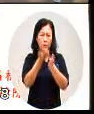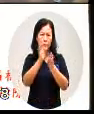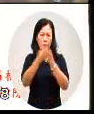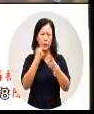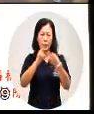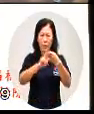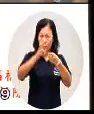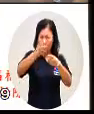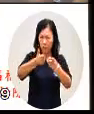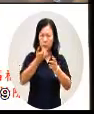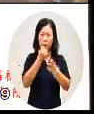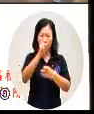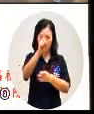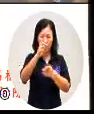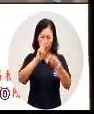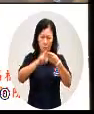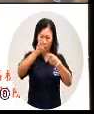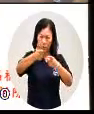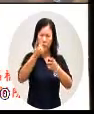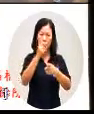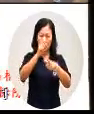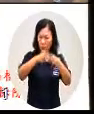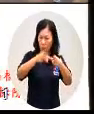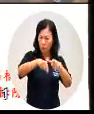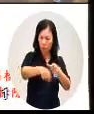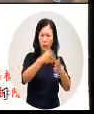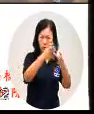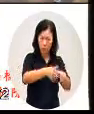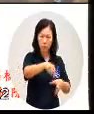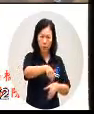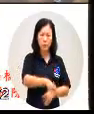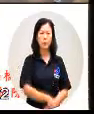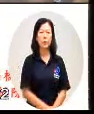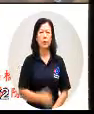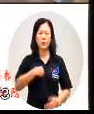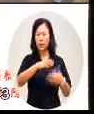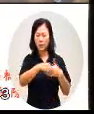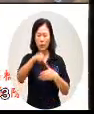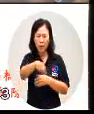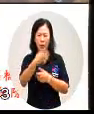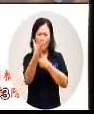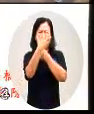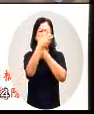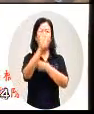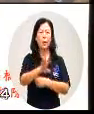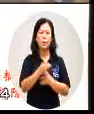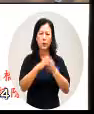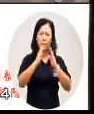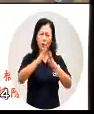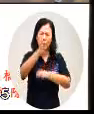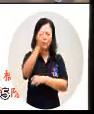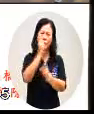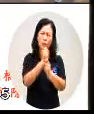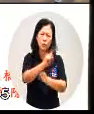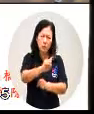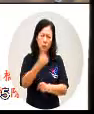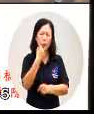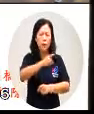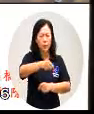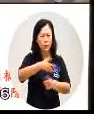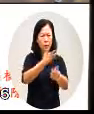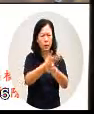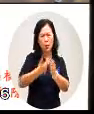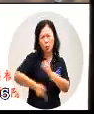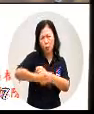长他的这些企业就在这边，啊、结果带我来这没啊呢哦，啊起整个浙商，啊结果你们很快的